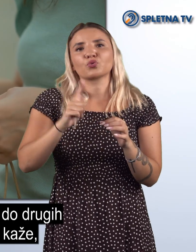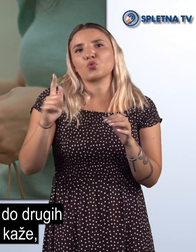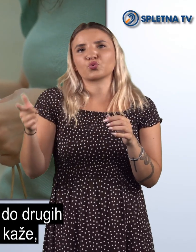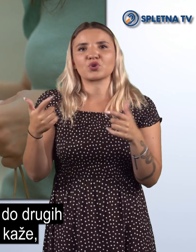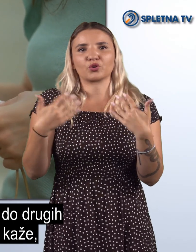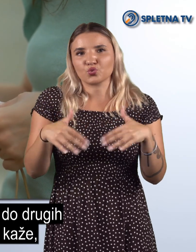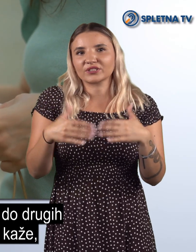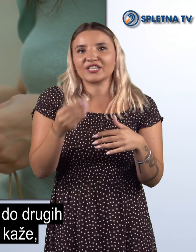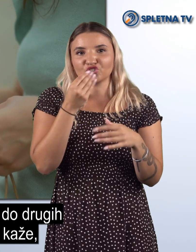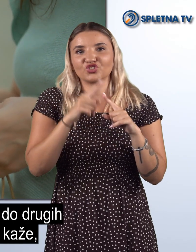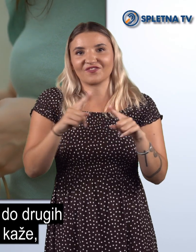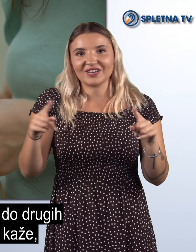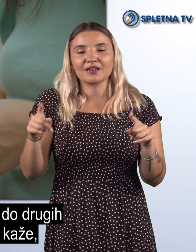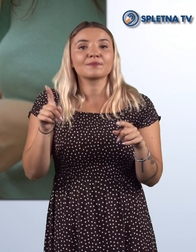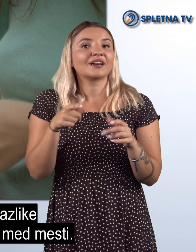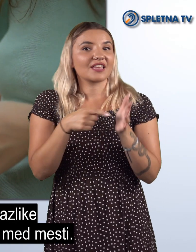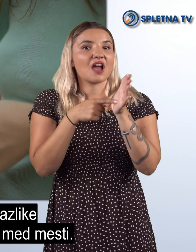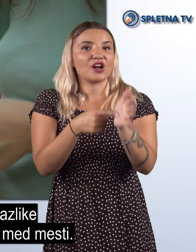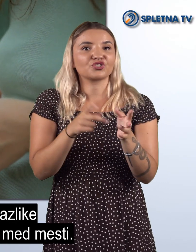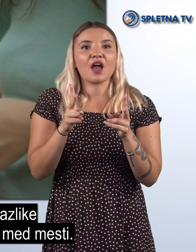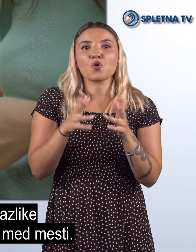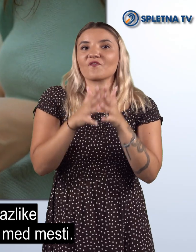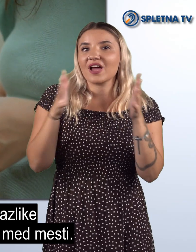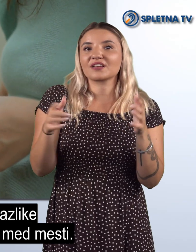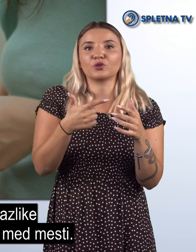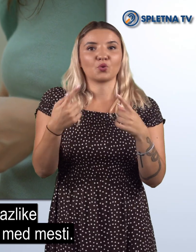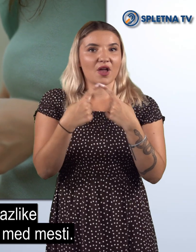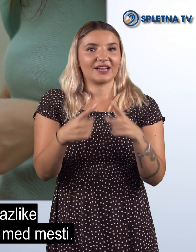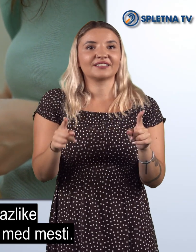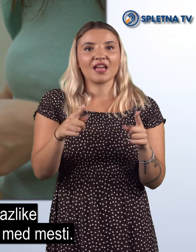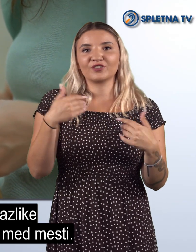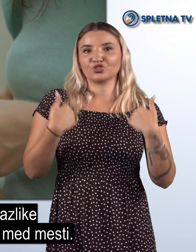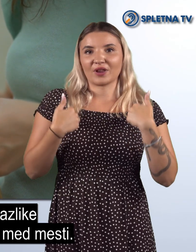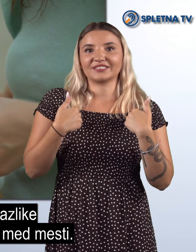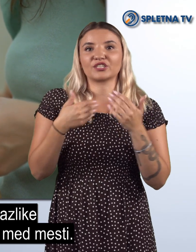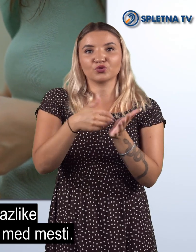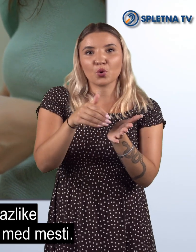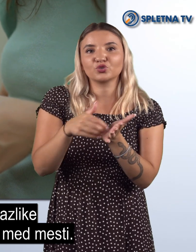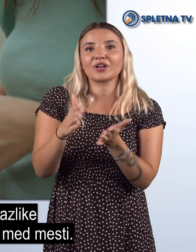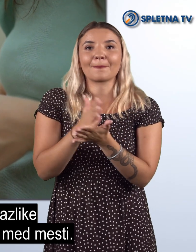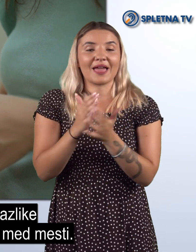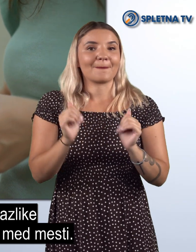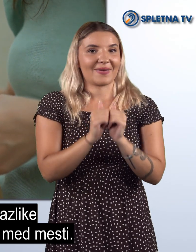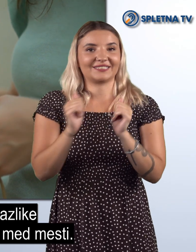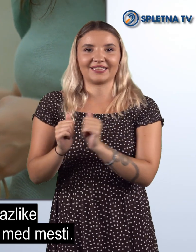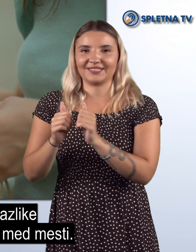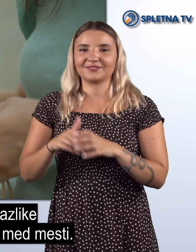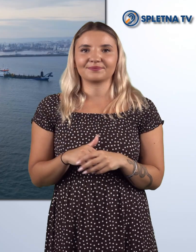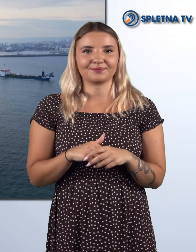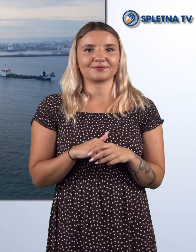do drugih nujnih živil, ter kaže, kako velike so razlike v življenjskih stroških med mesti.